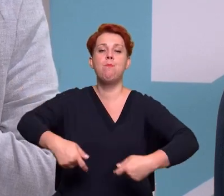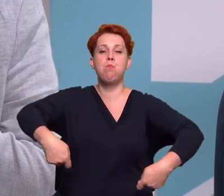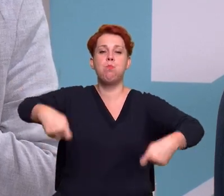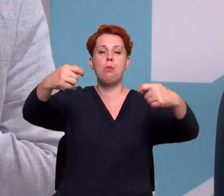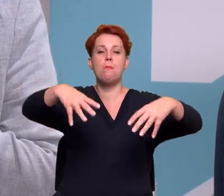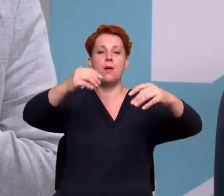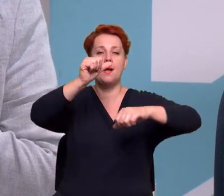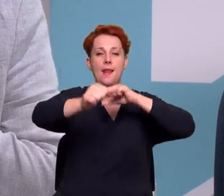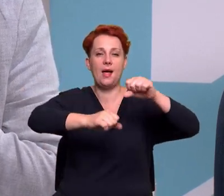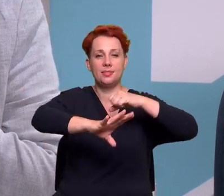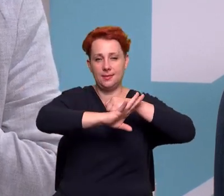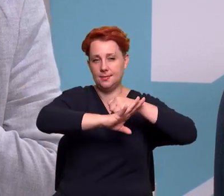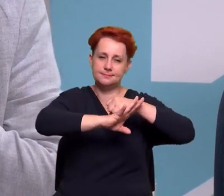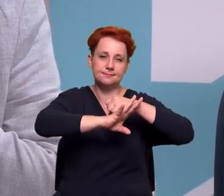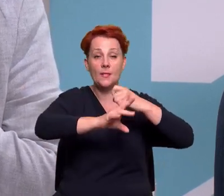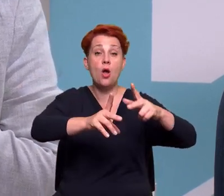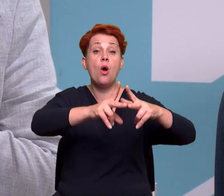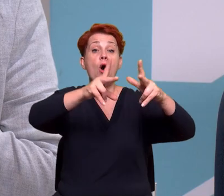lat 90., czyli w tym okresie